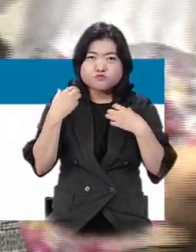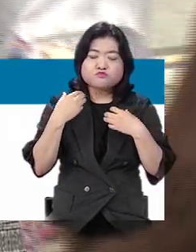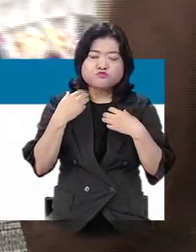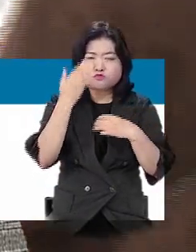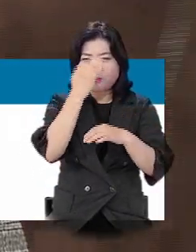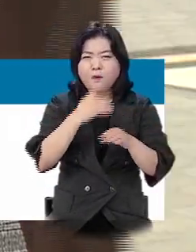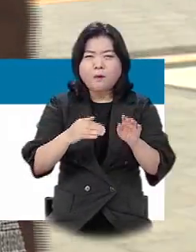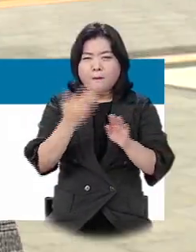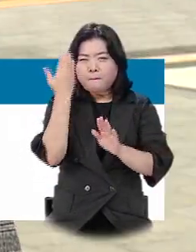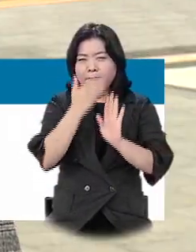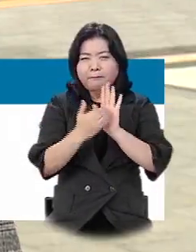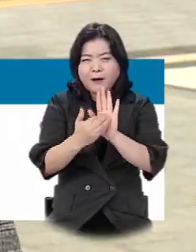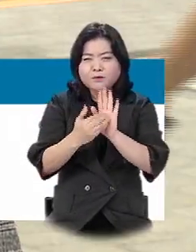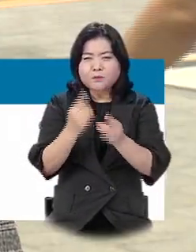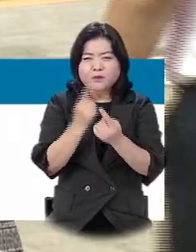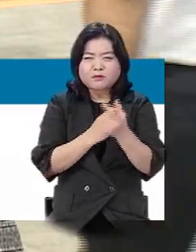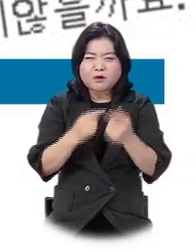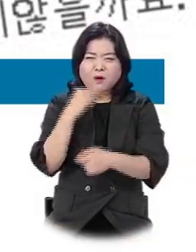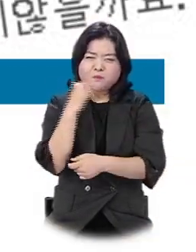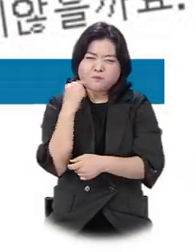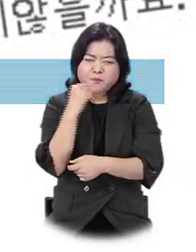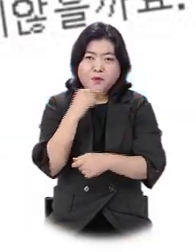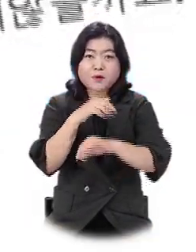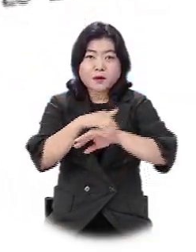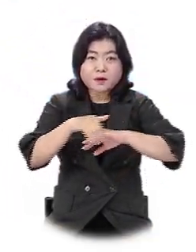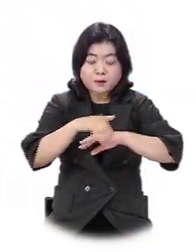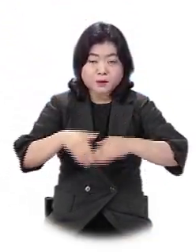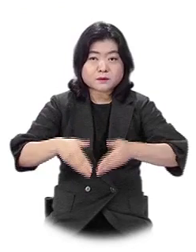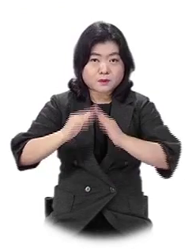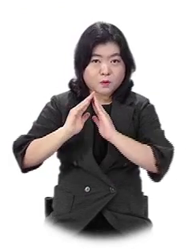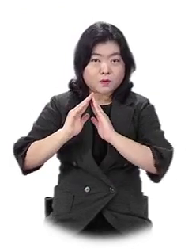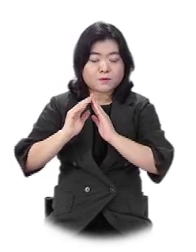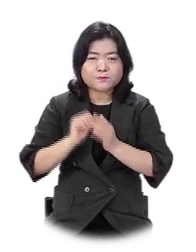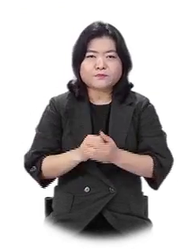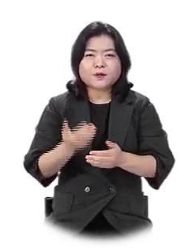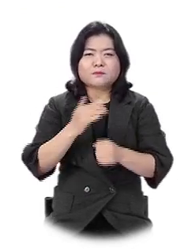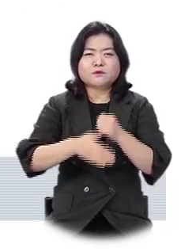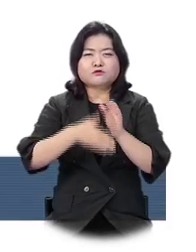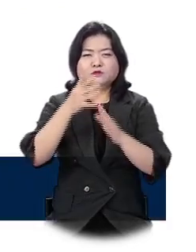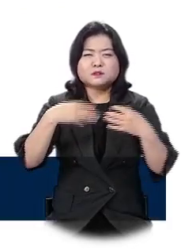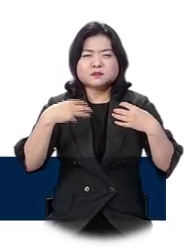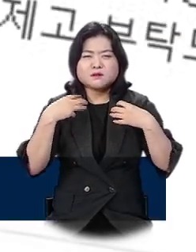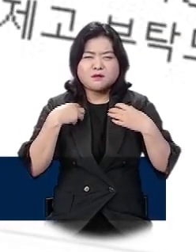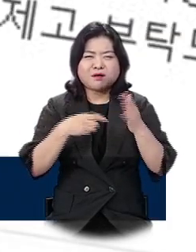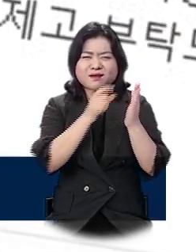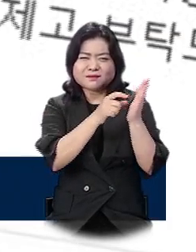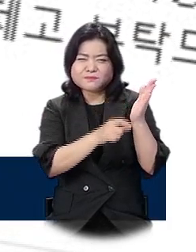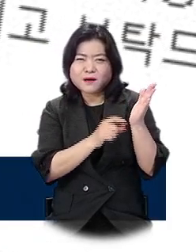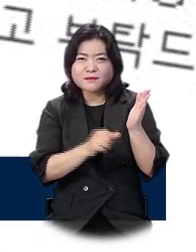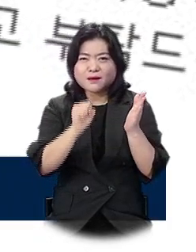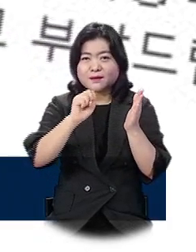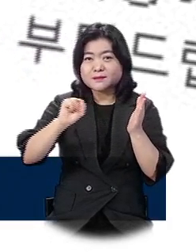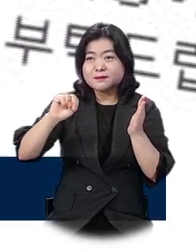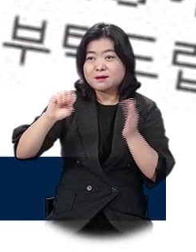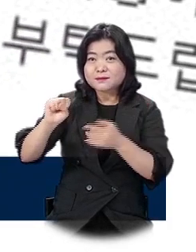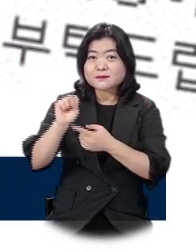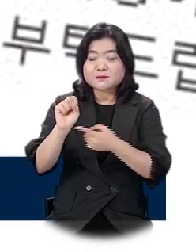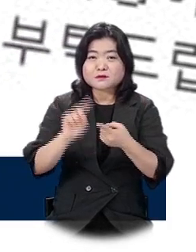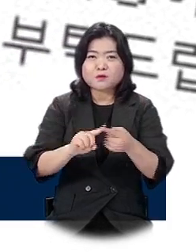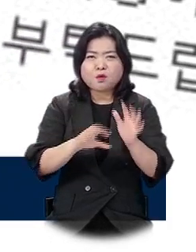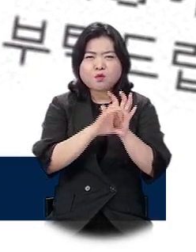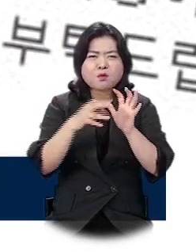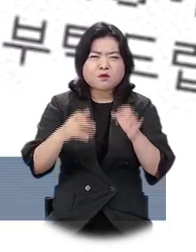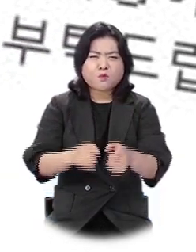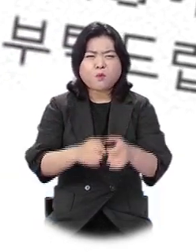상회하는 엄격한 방역 대책을 수립해서. 하지만 대구시청 민원 게시판과 SNS 등에서는